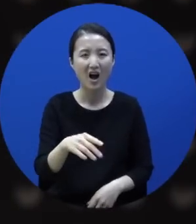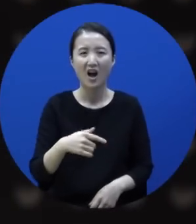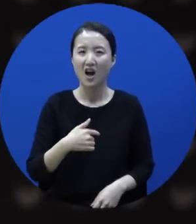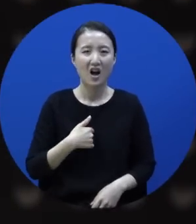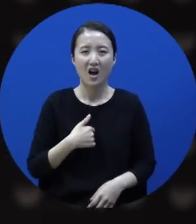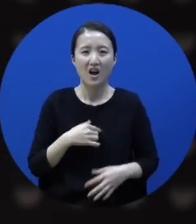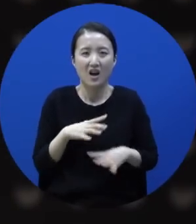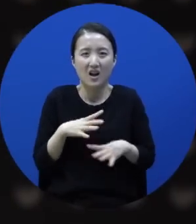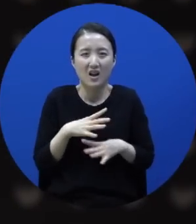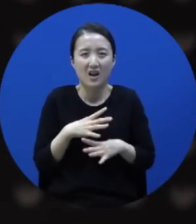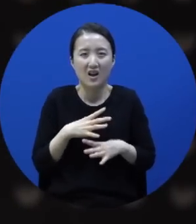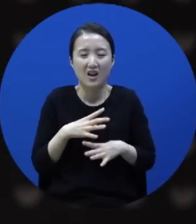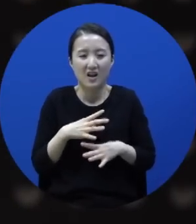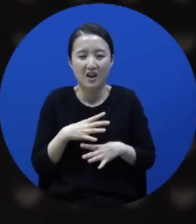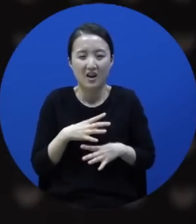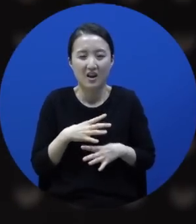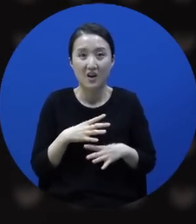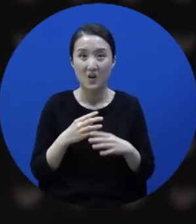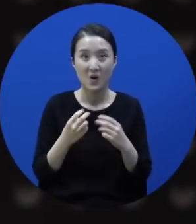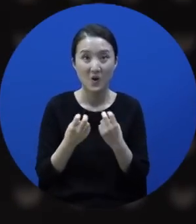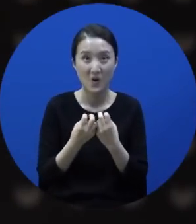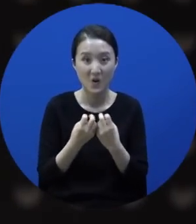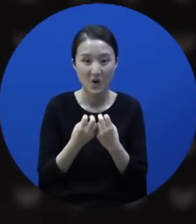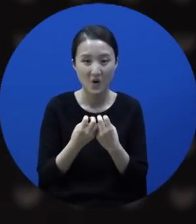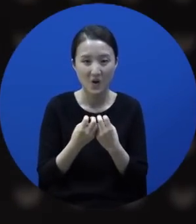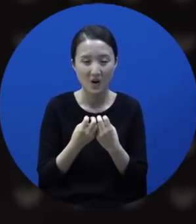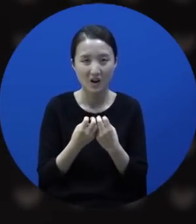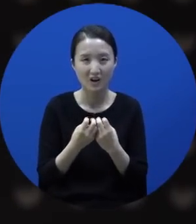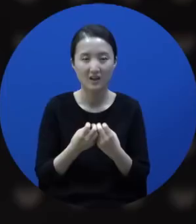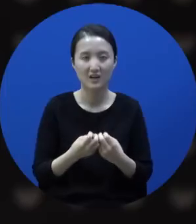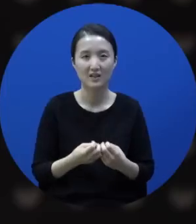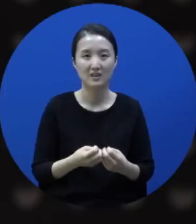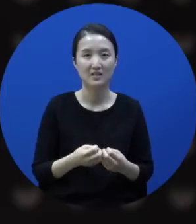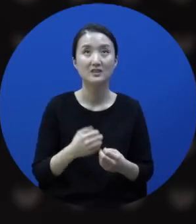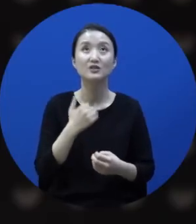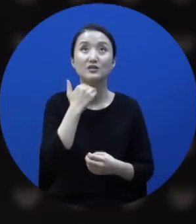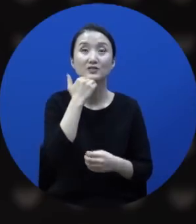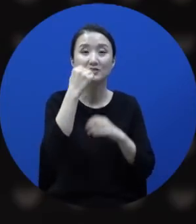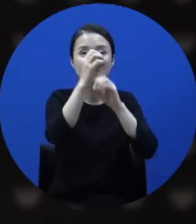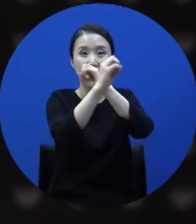딱 신호대기에서 아, 안 되겠다 이러다 내가 죽겠다 그런 생각이 들더라고요. 그